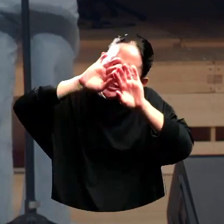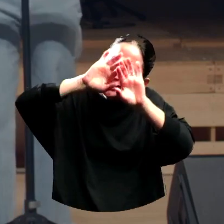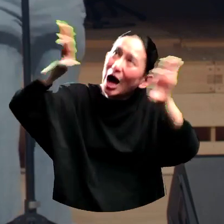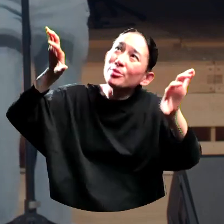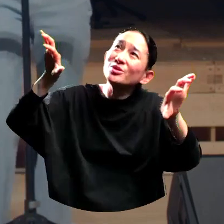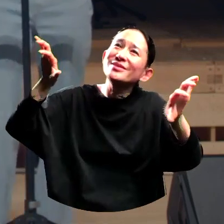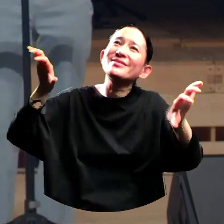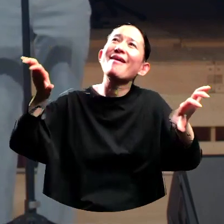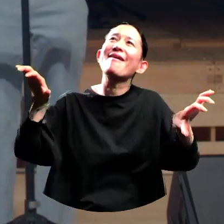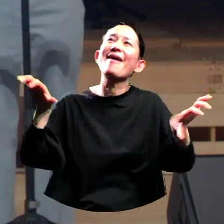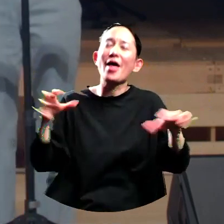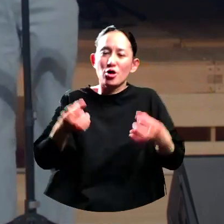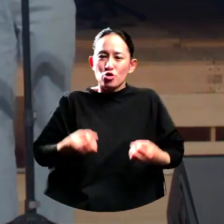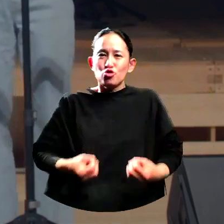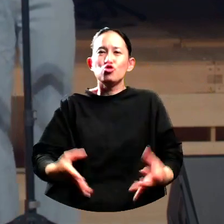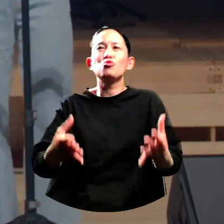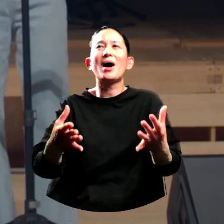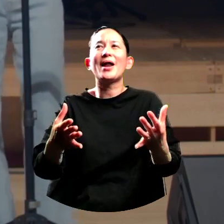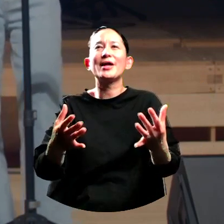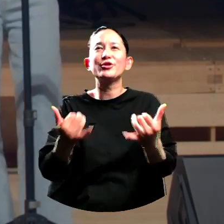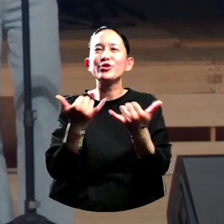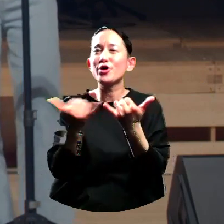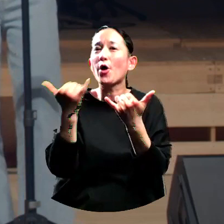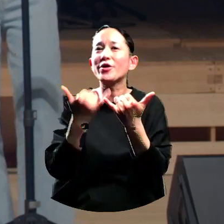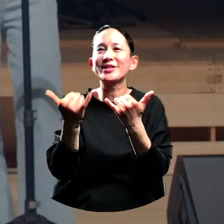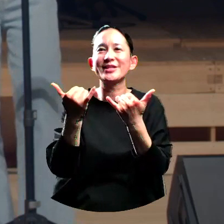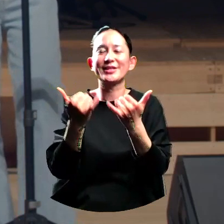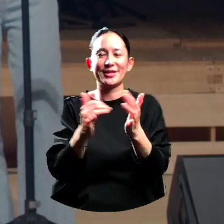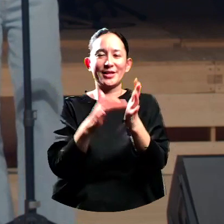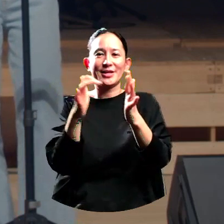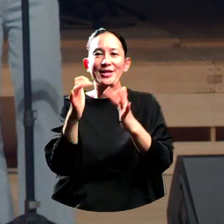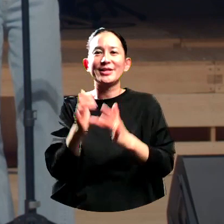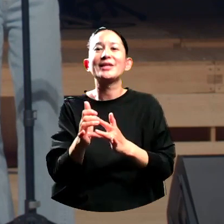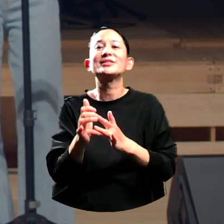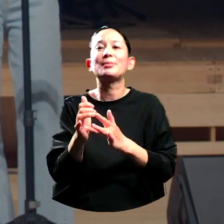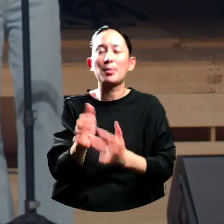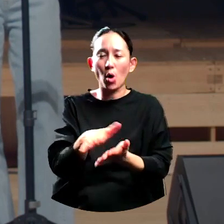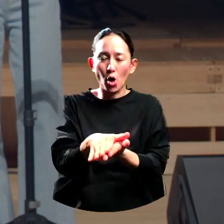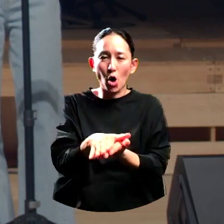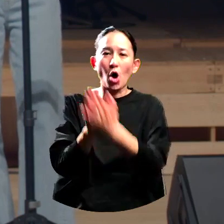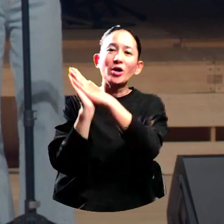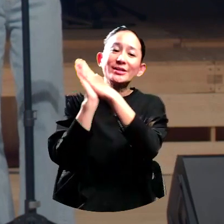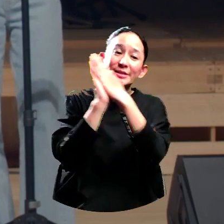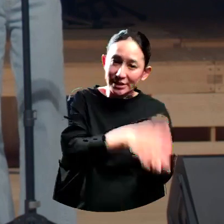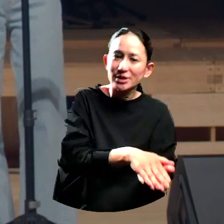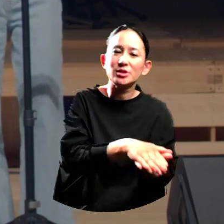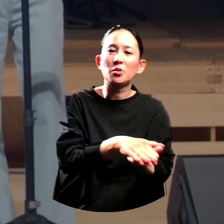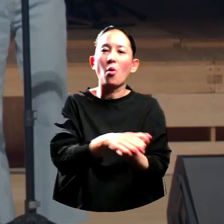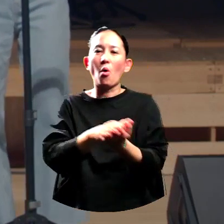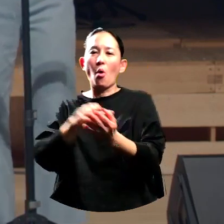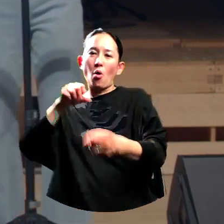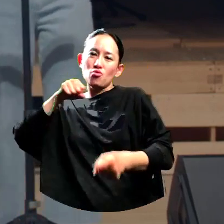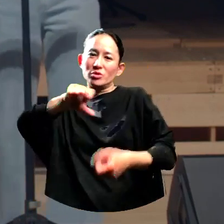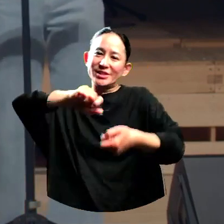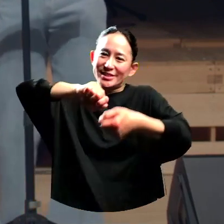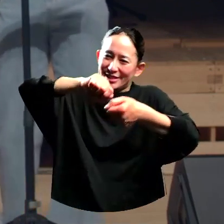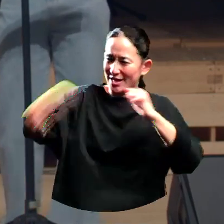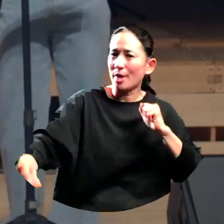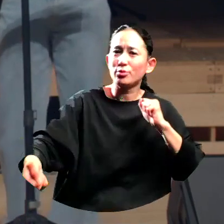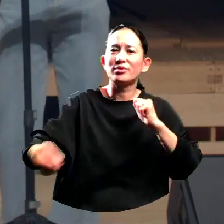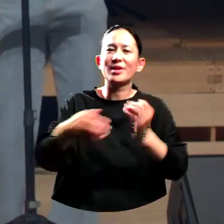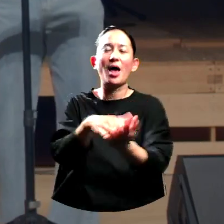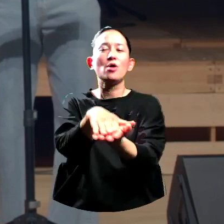エス・キリストも死というこの硬い殻を破って復活した、蘇った。 So what the